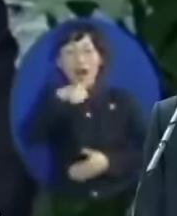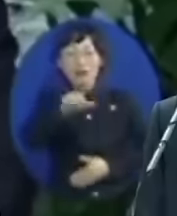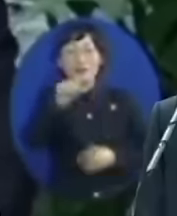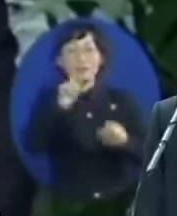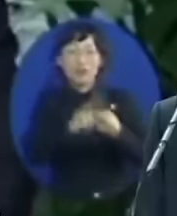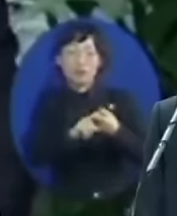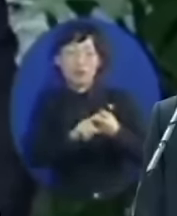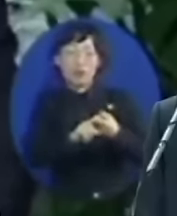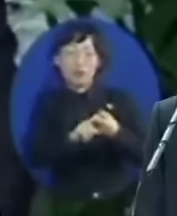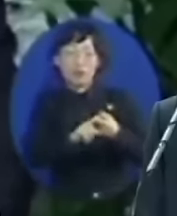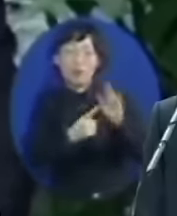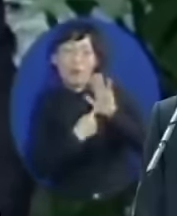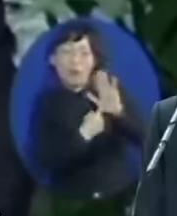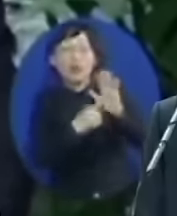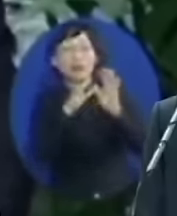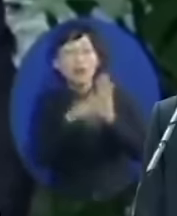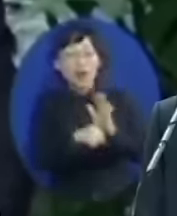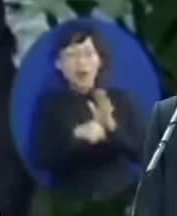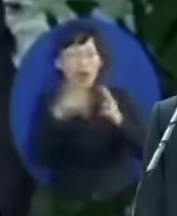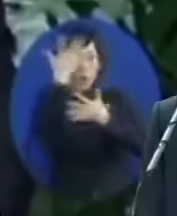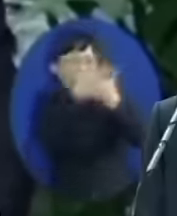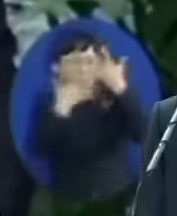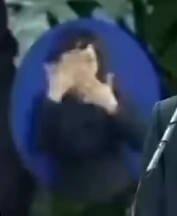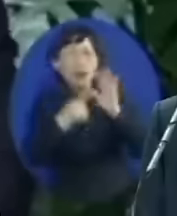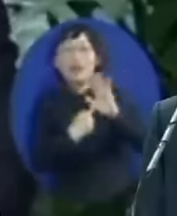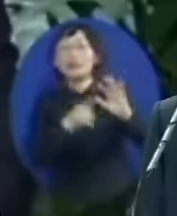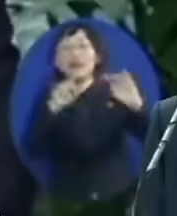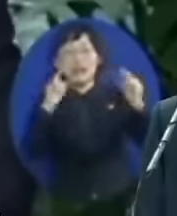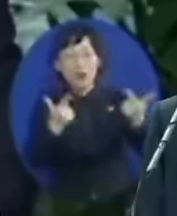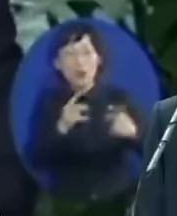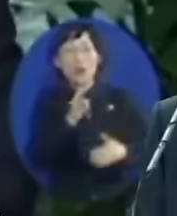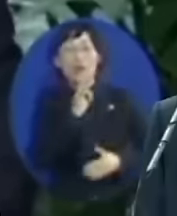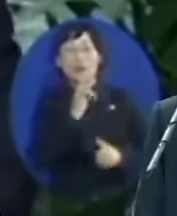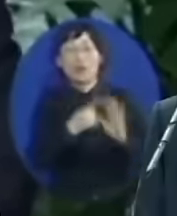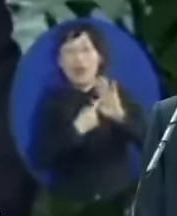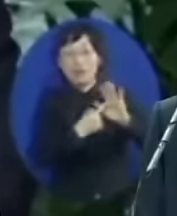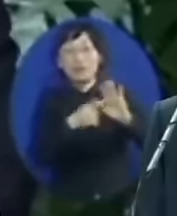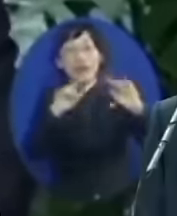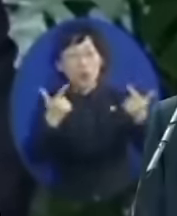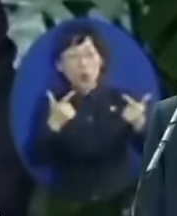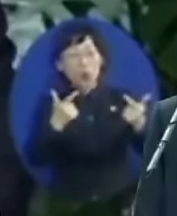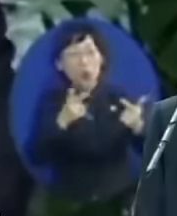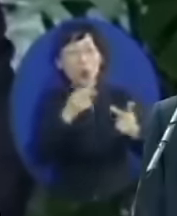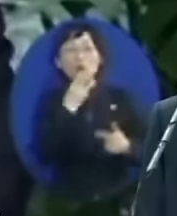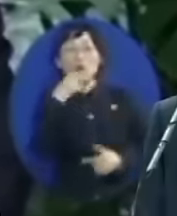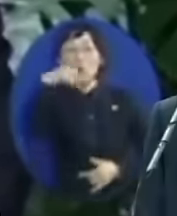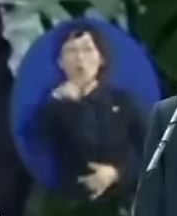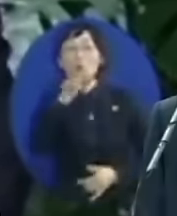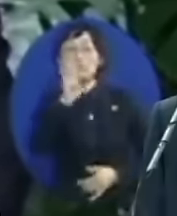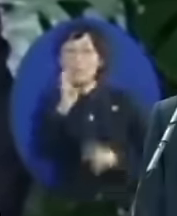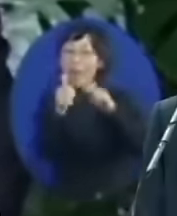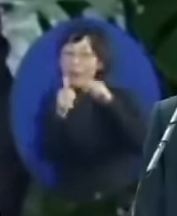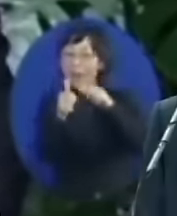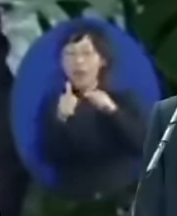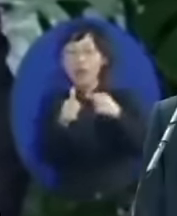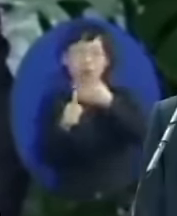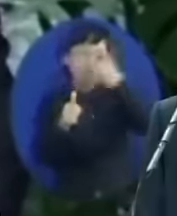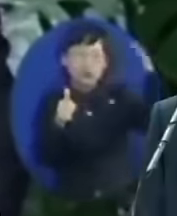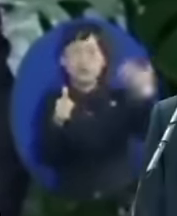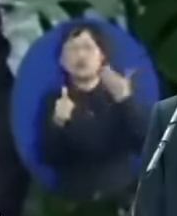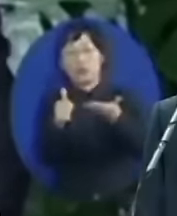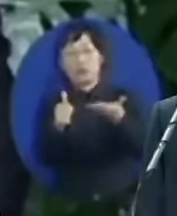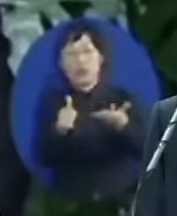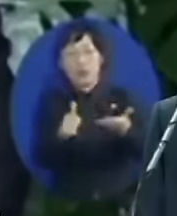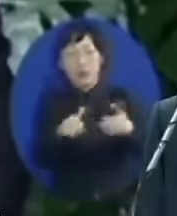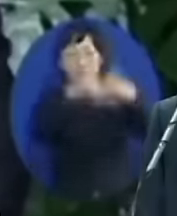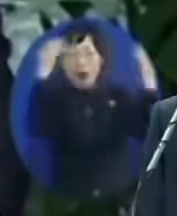때 환상으로 알리지 않고 예언으로 알리지 않고 요셉에게 꿈으로 알려진 것입니다. 만왕의